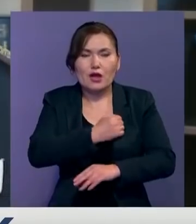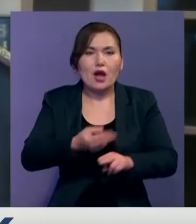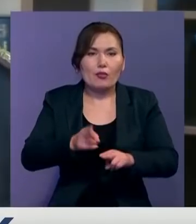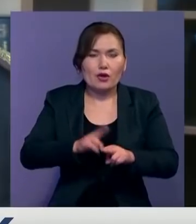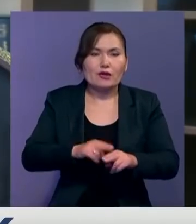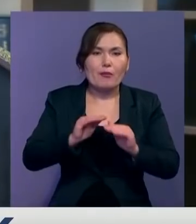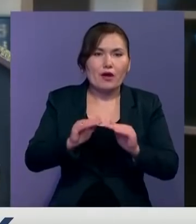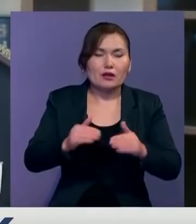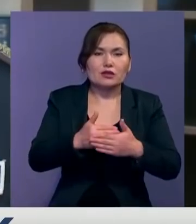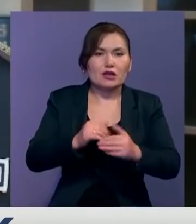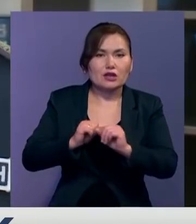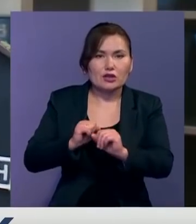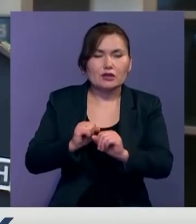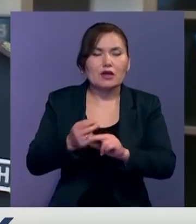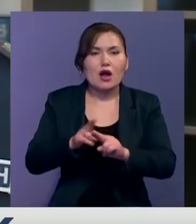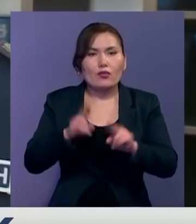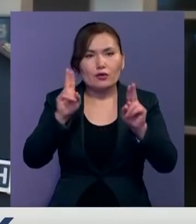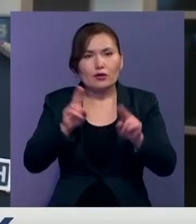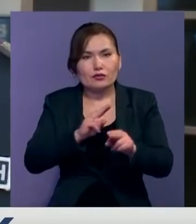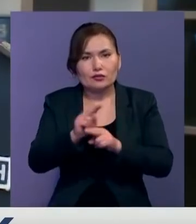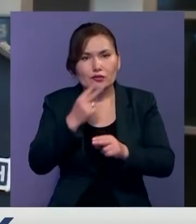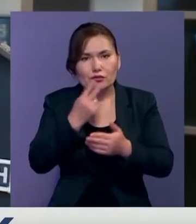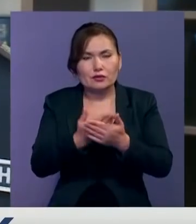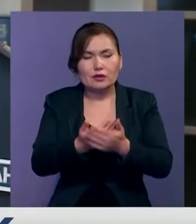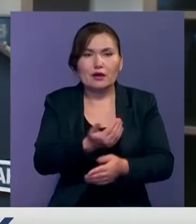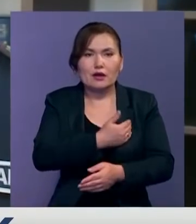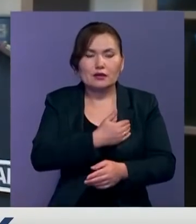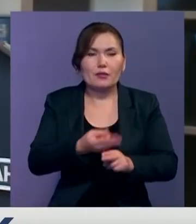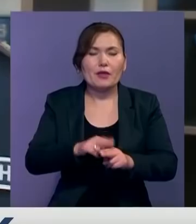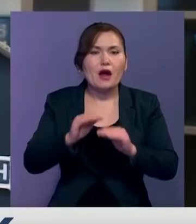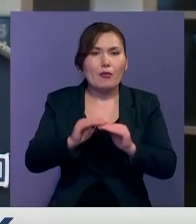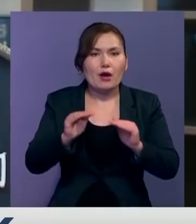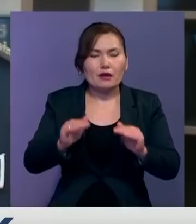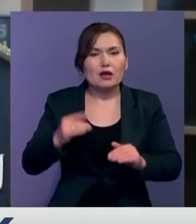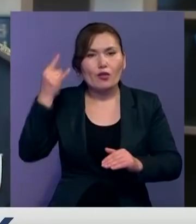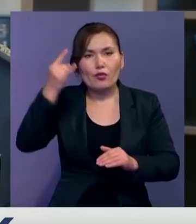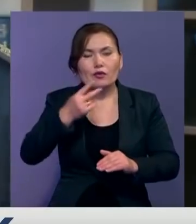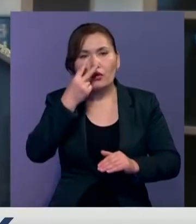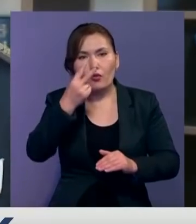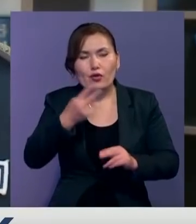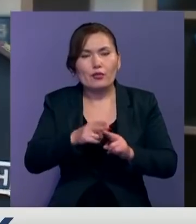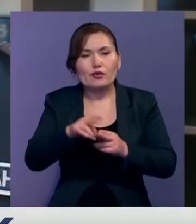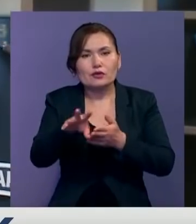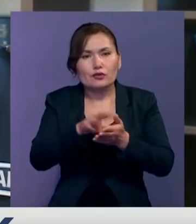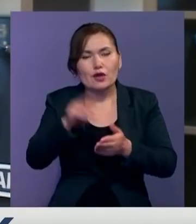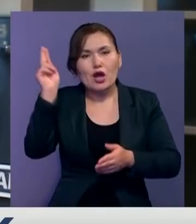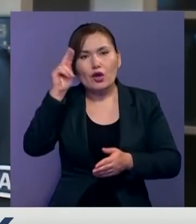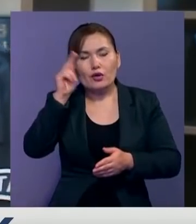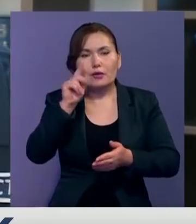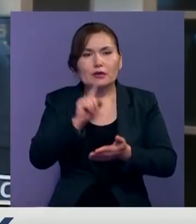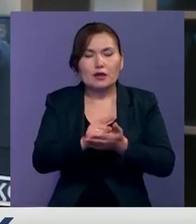жаман нәтиже болған жоқ. Бұның көмегі тиіп жатыр. Балдар жаңағы қарап, жаңа машина өрт сөндіруші машинаның жаңағы